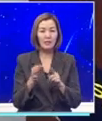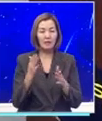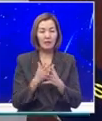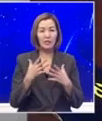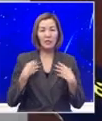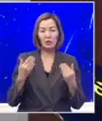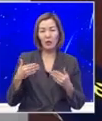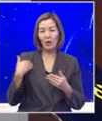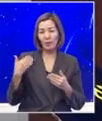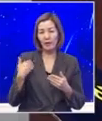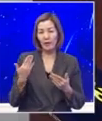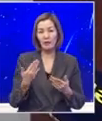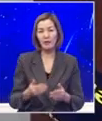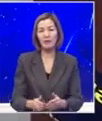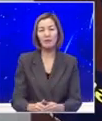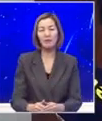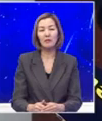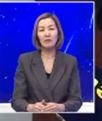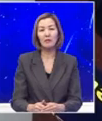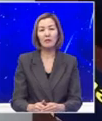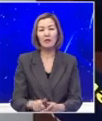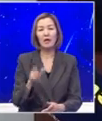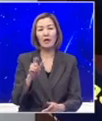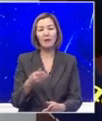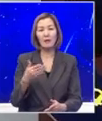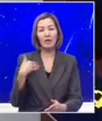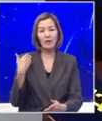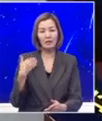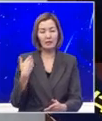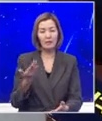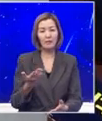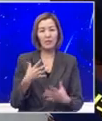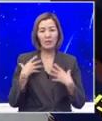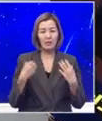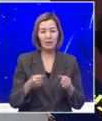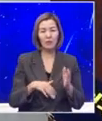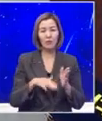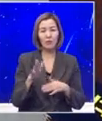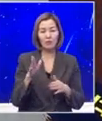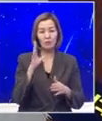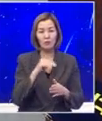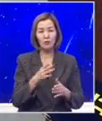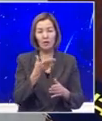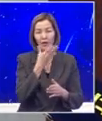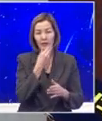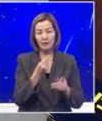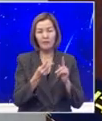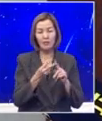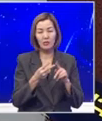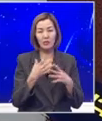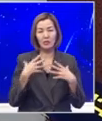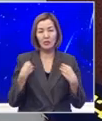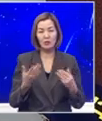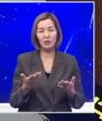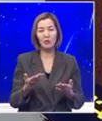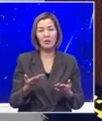Денсаулыққа пайдалы. Күмістің өте көп қасиеті. Адамның ағзасына. Сондықтан да ол бірден бір пайдасы әсемдік беру. Бір, екінші жын